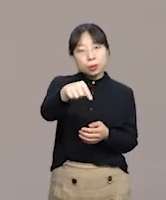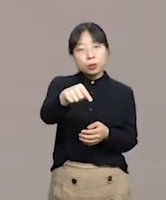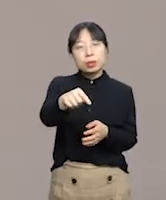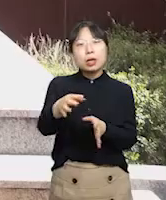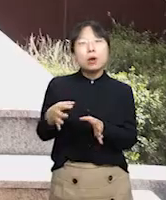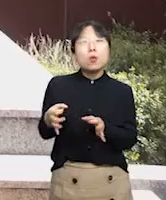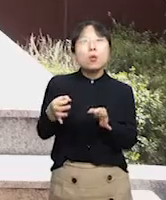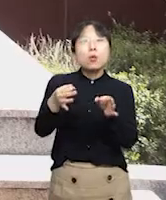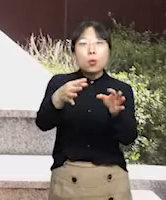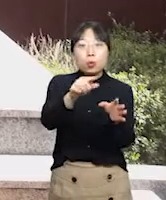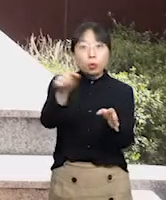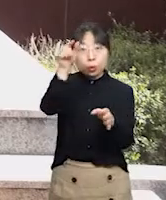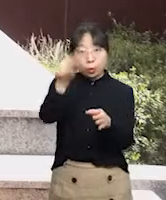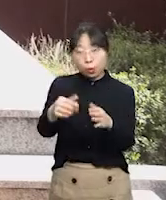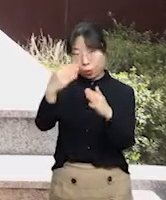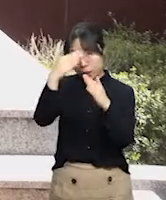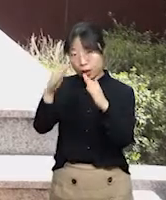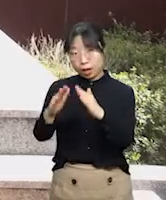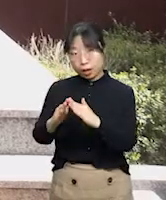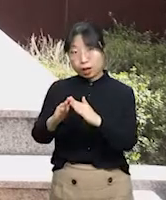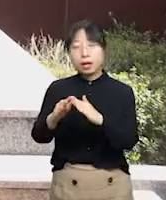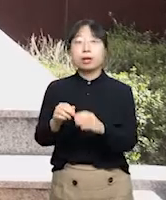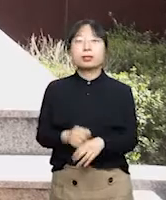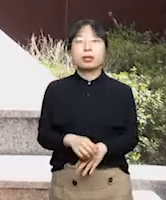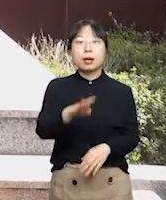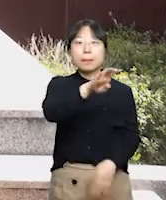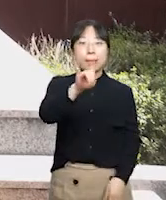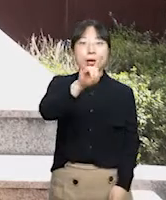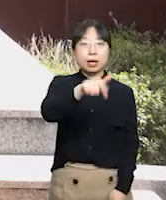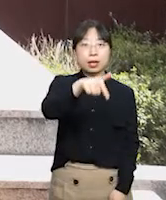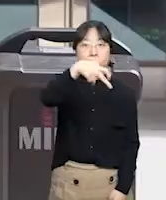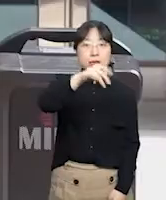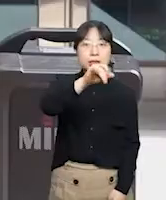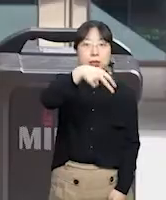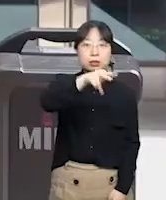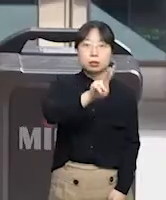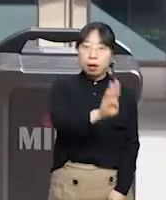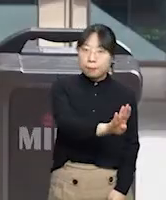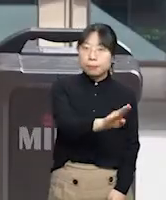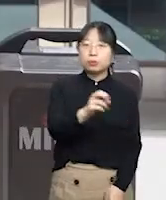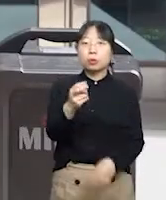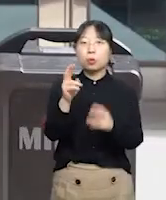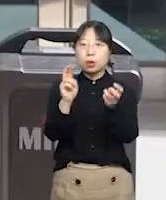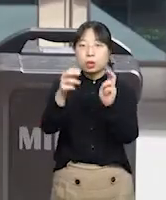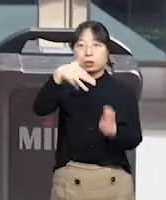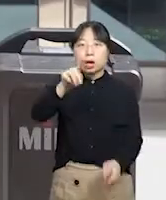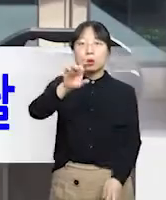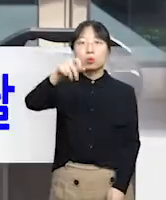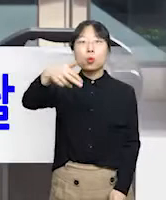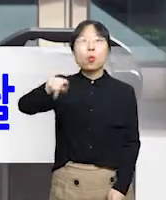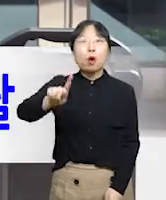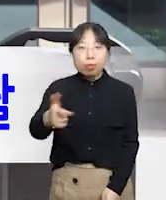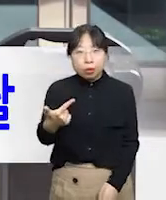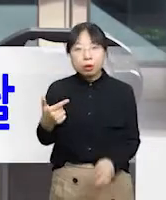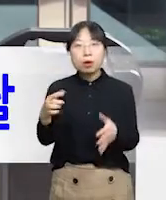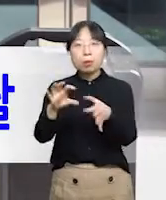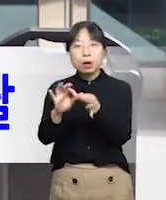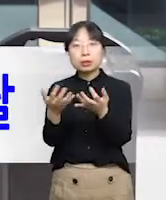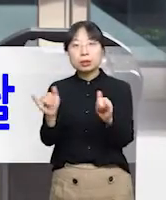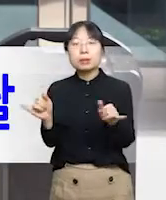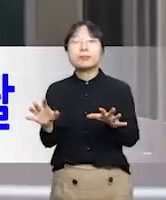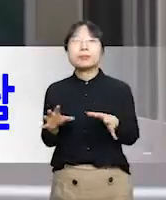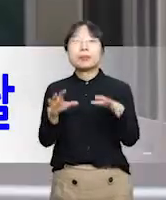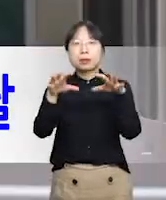기부한 부곡감리교회, 패킹샵, 주식회사 창조원 관계자들이 참석했습니다. 특히